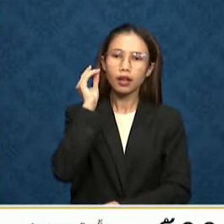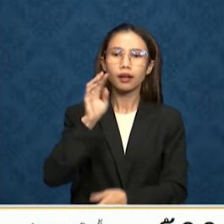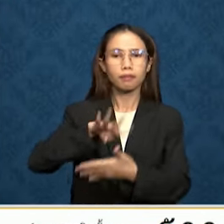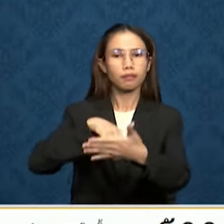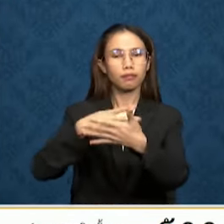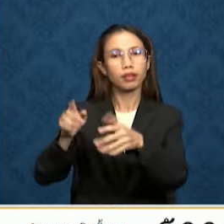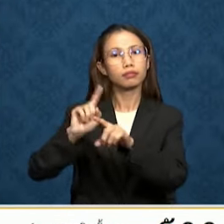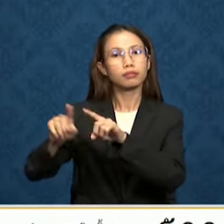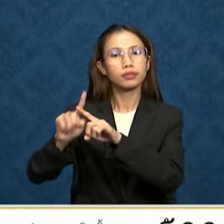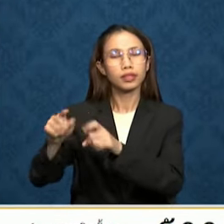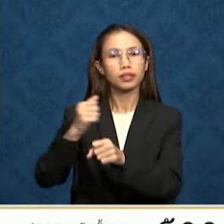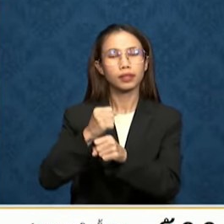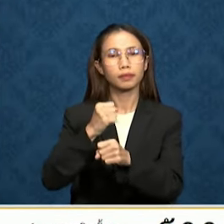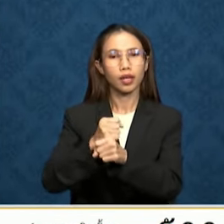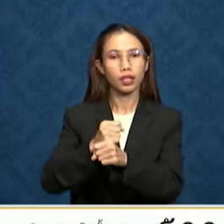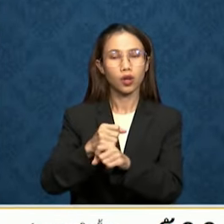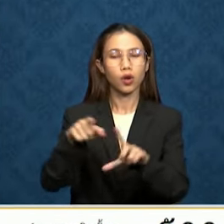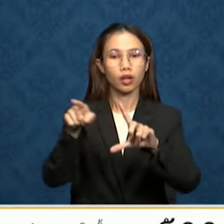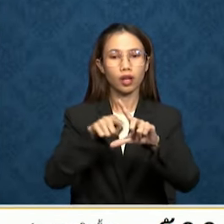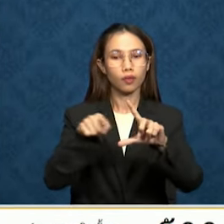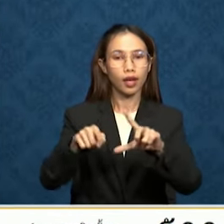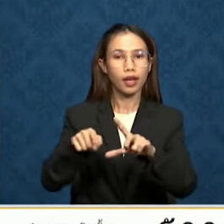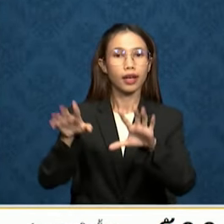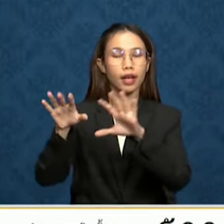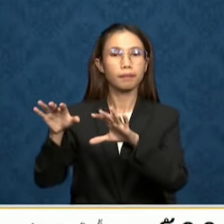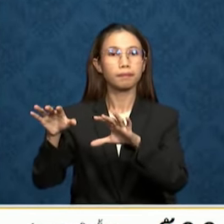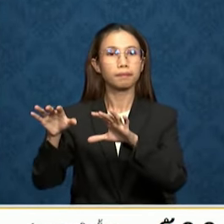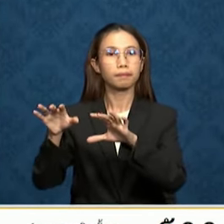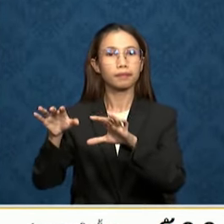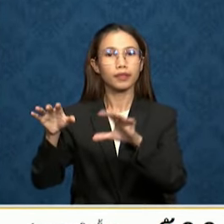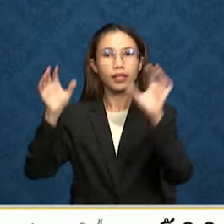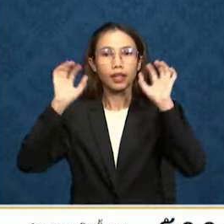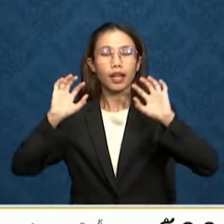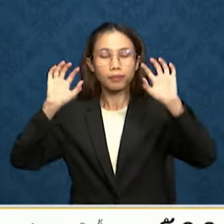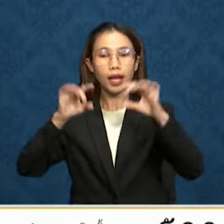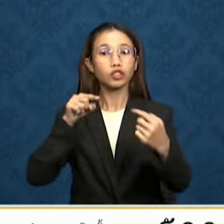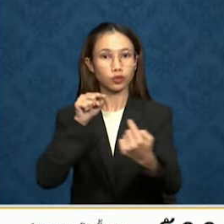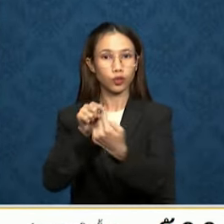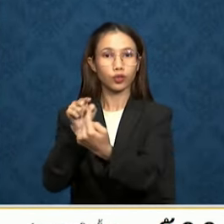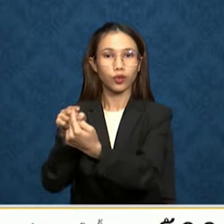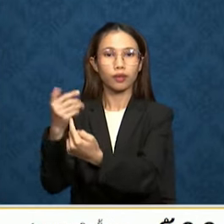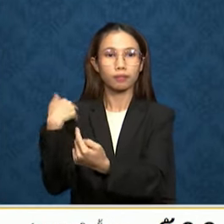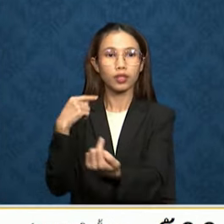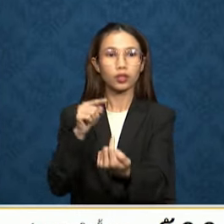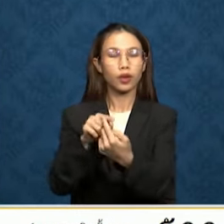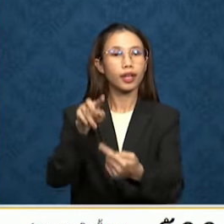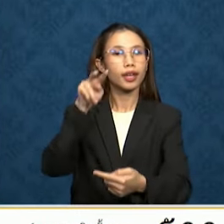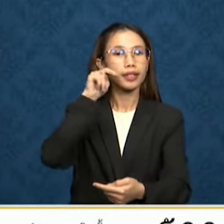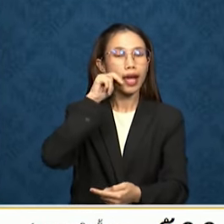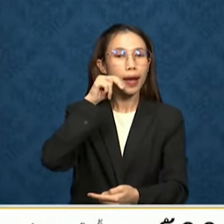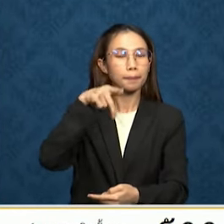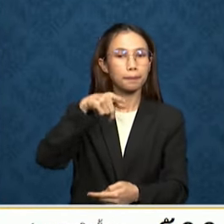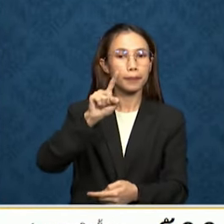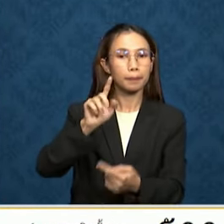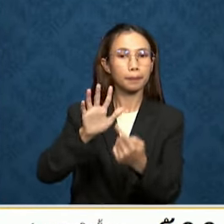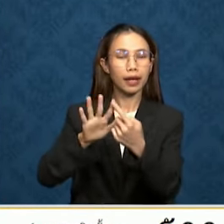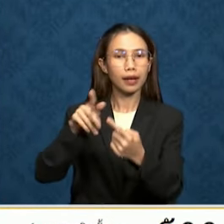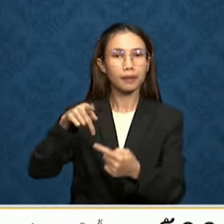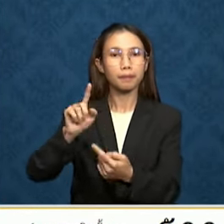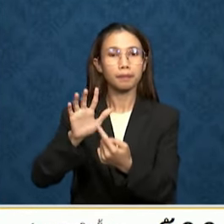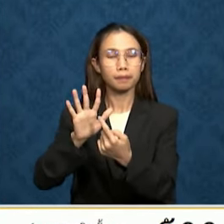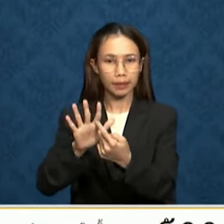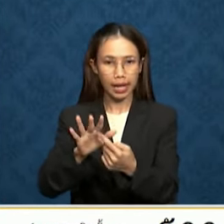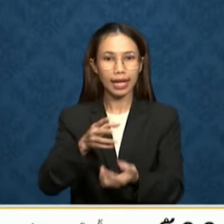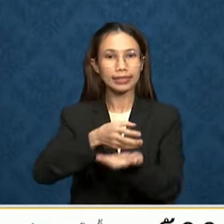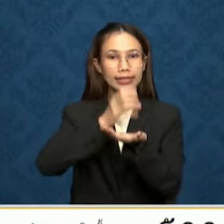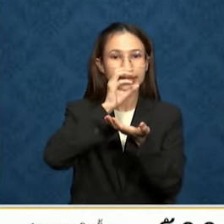ๆอย่างของพรรคก้าวไกลกับของรัฐบาลเนี่ยก็ตรงกันยกตัวอย่างเช่นน้ำปะปาดื่มได้หรือการแก้ไขปัญหาฝุ่น PM